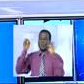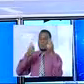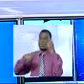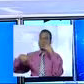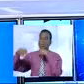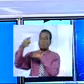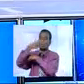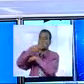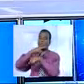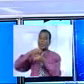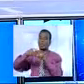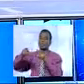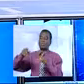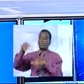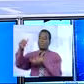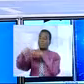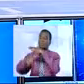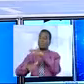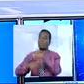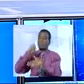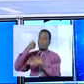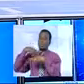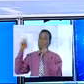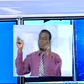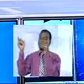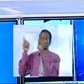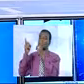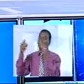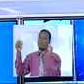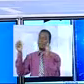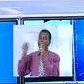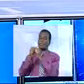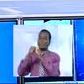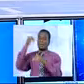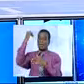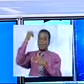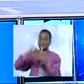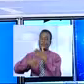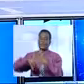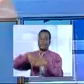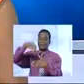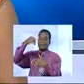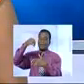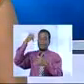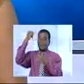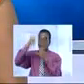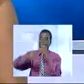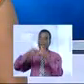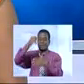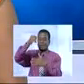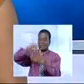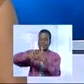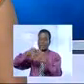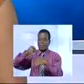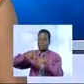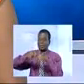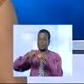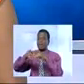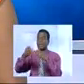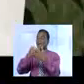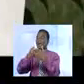aujourd'hui, mais l'événement coïncide avec la fin du massa. Mais avant la clôture, nous allons